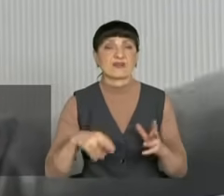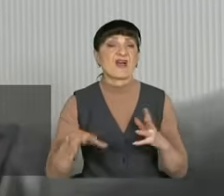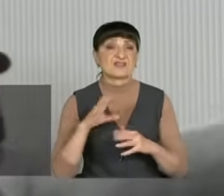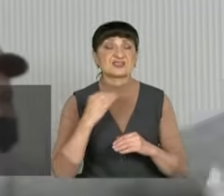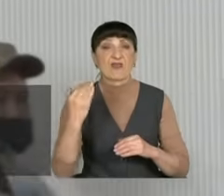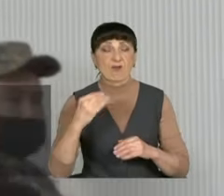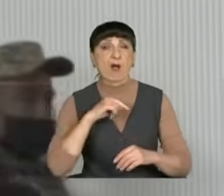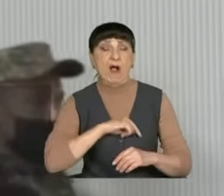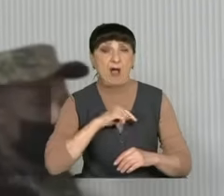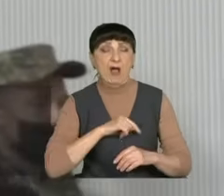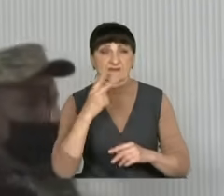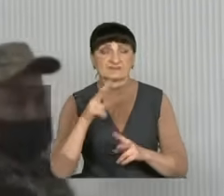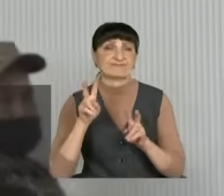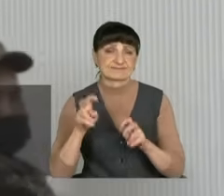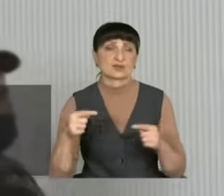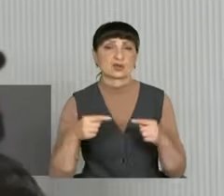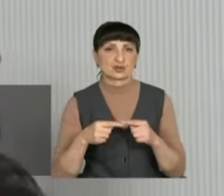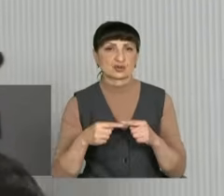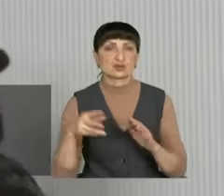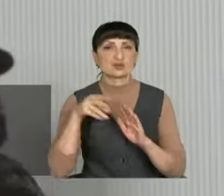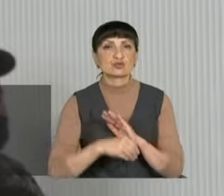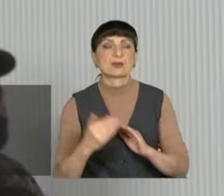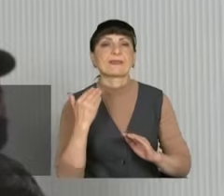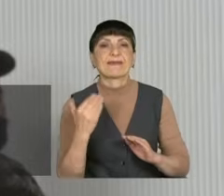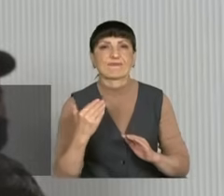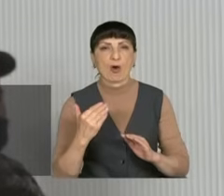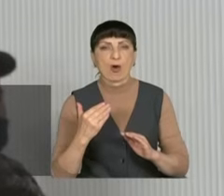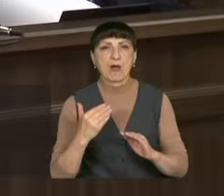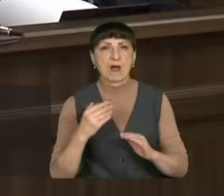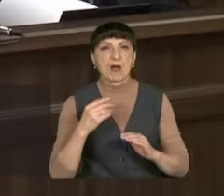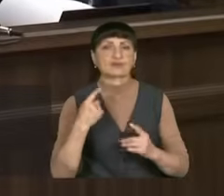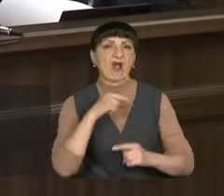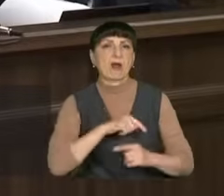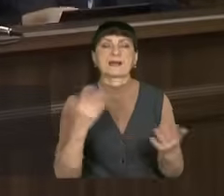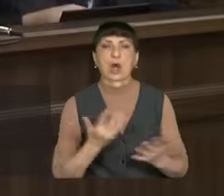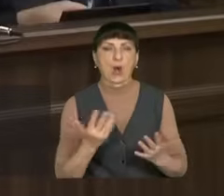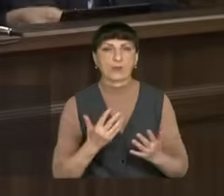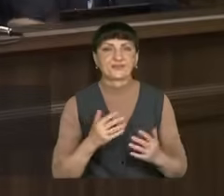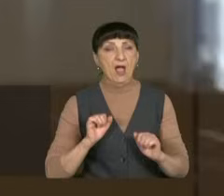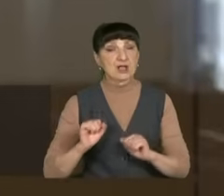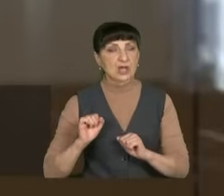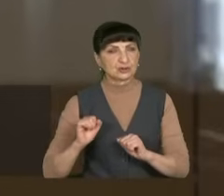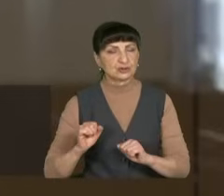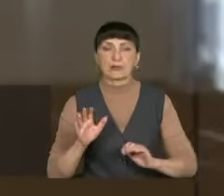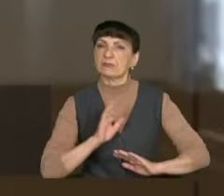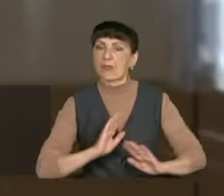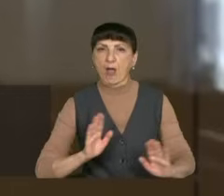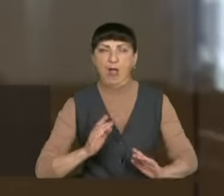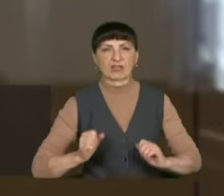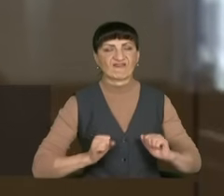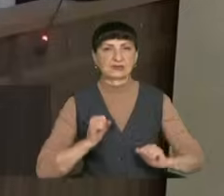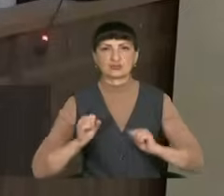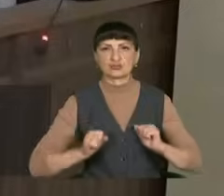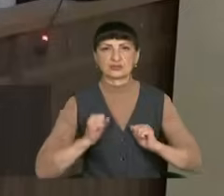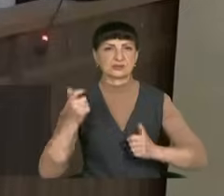качества, присущие как раз Бишимбаеву с учетом его психологического портрета. Защитники подсудимого, в свою очередь, возмутились